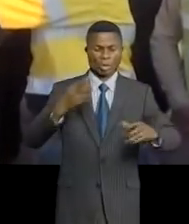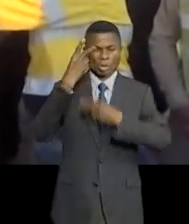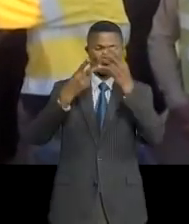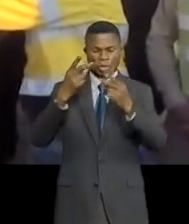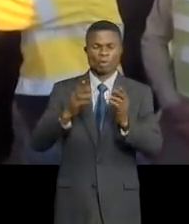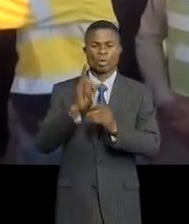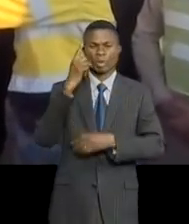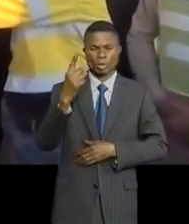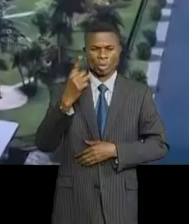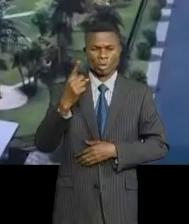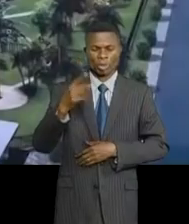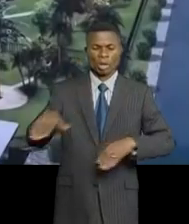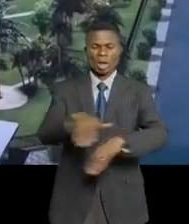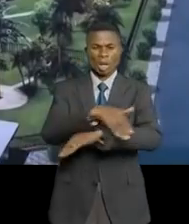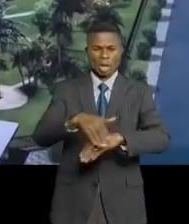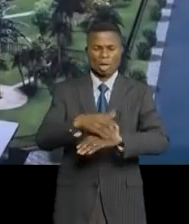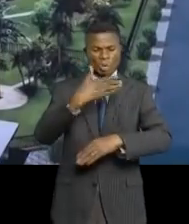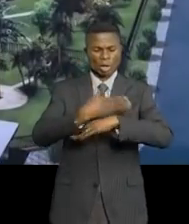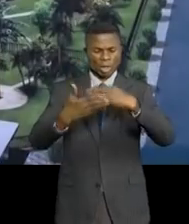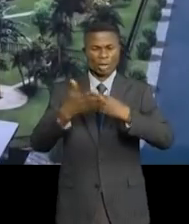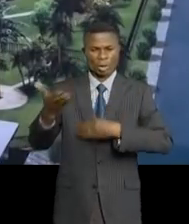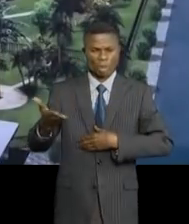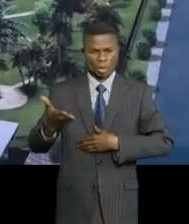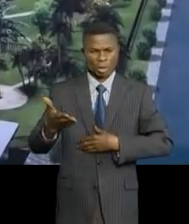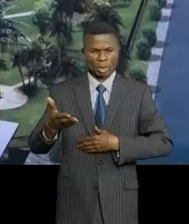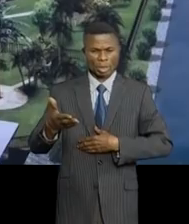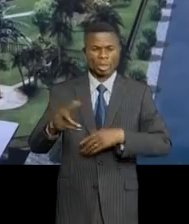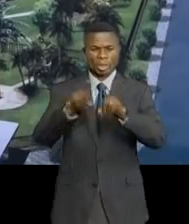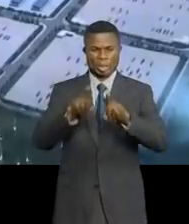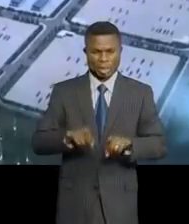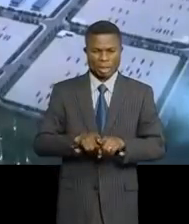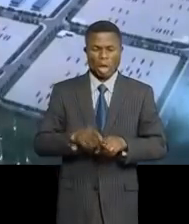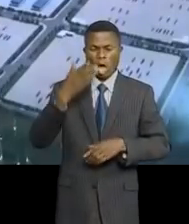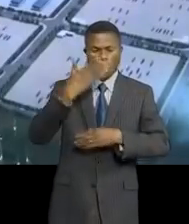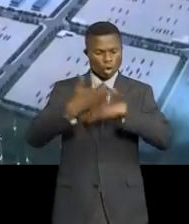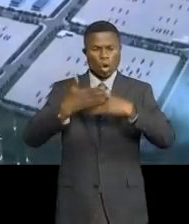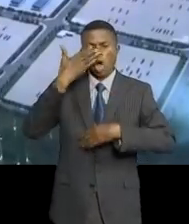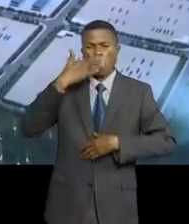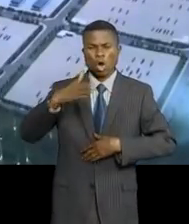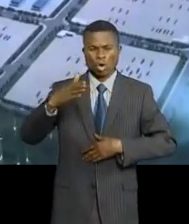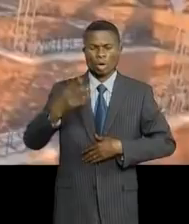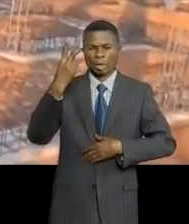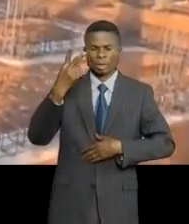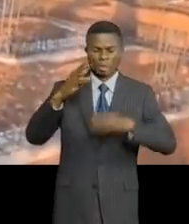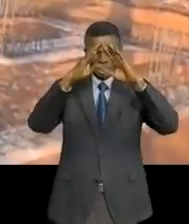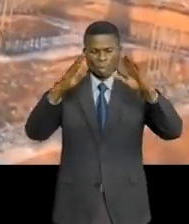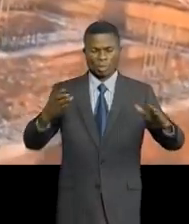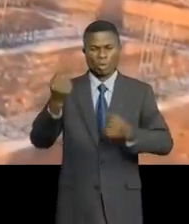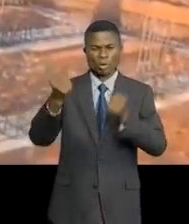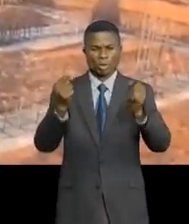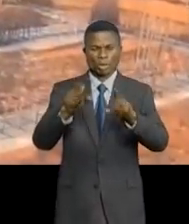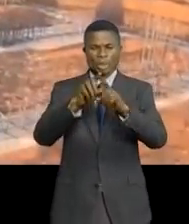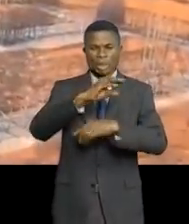commune à la frontière est en construction. Le site abritera également un hôpital, deux dortoirs pour camionneurs, un